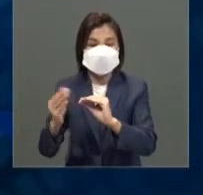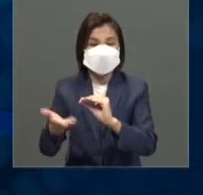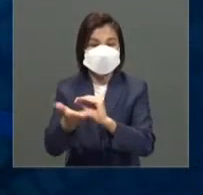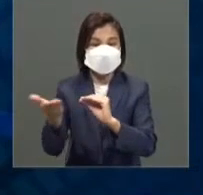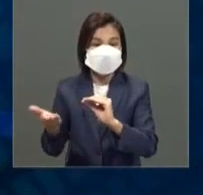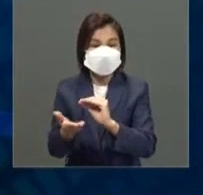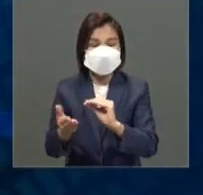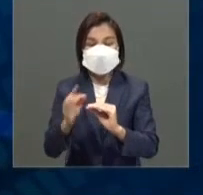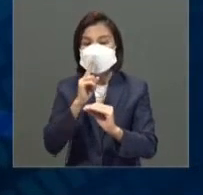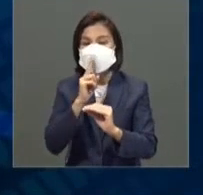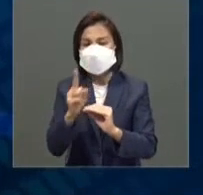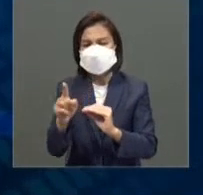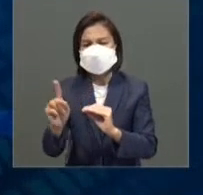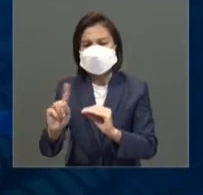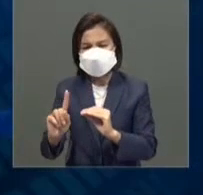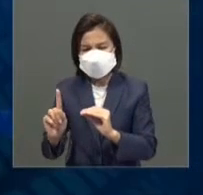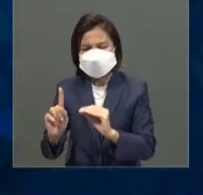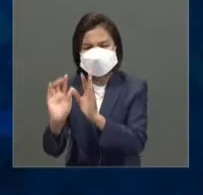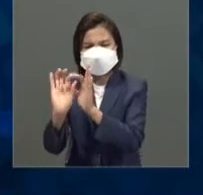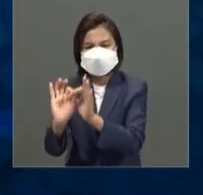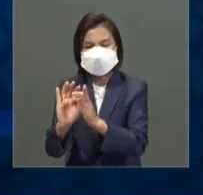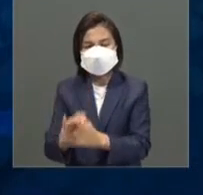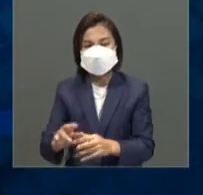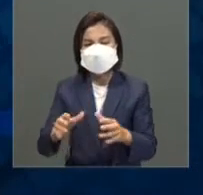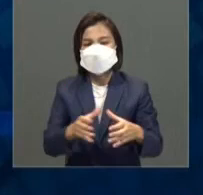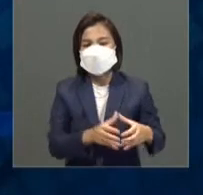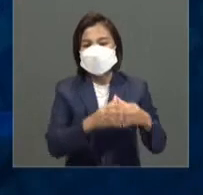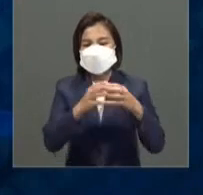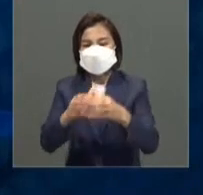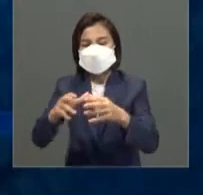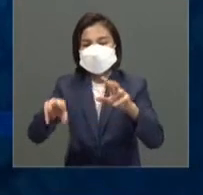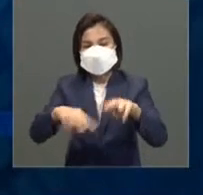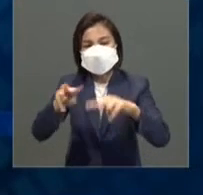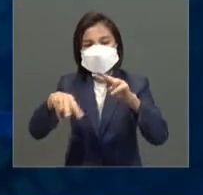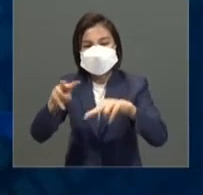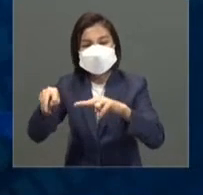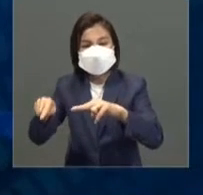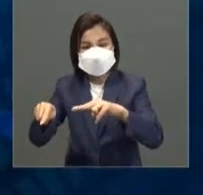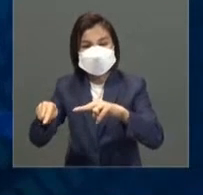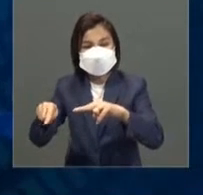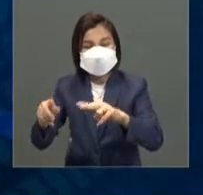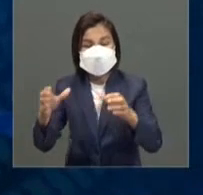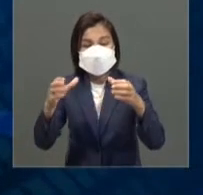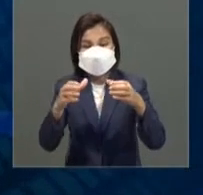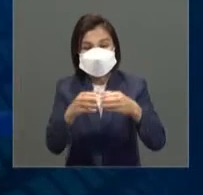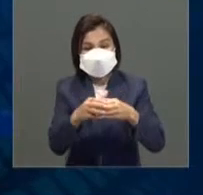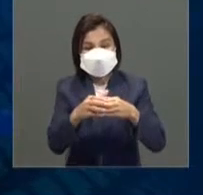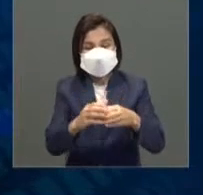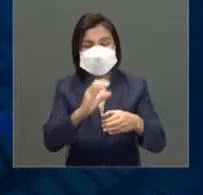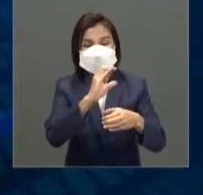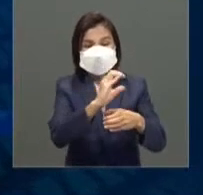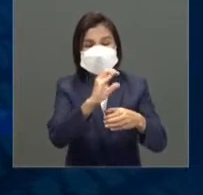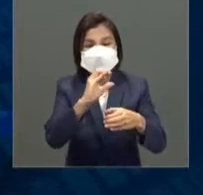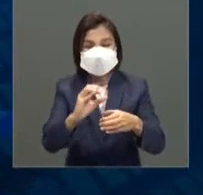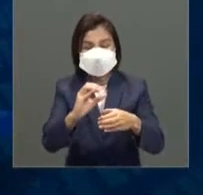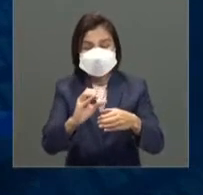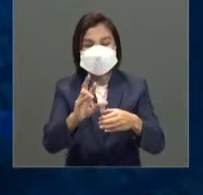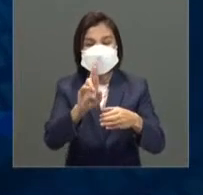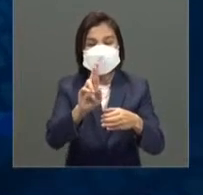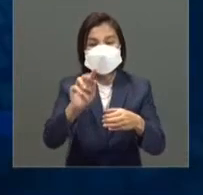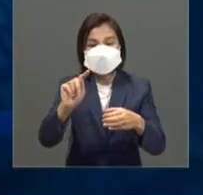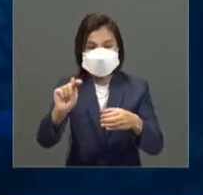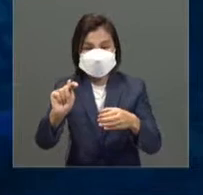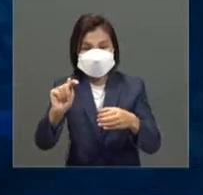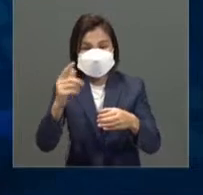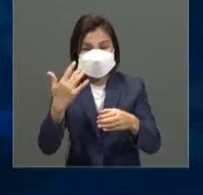าอันนี้เป็นผลจากการที่เราไปตรวจเชิงรุกนะครับจากกลุ่มที่เป็น CCRT นะครับ